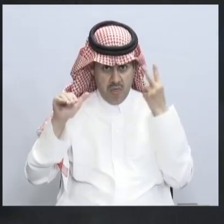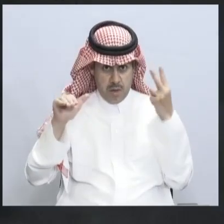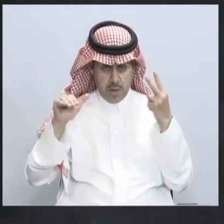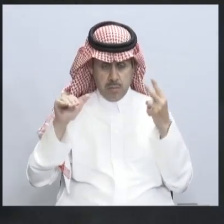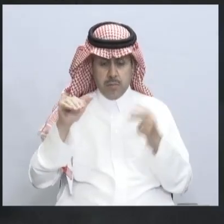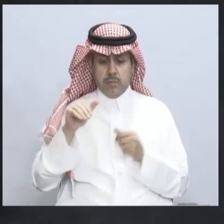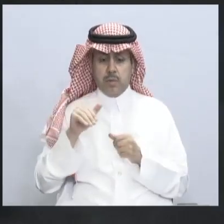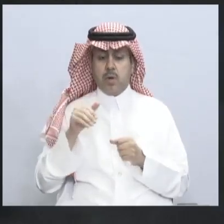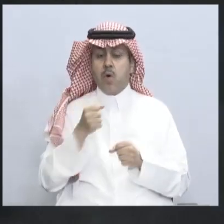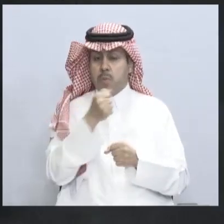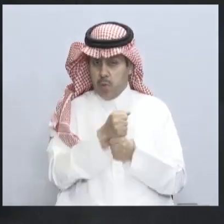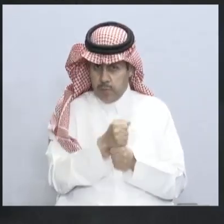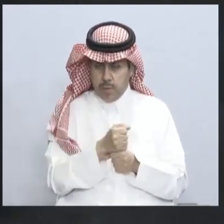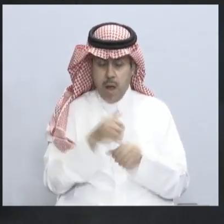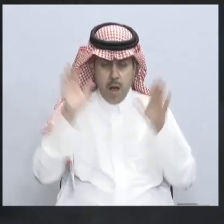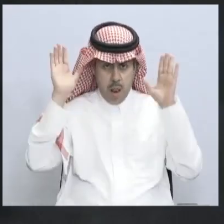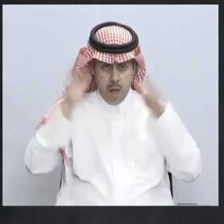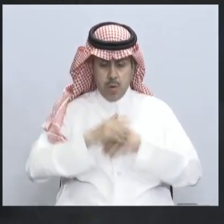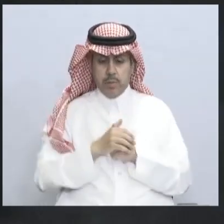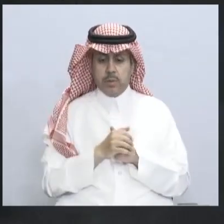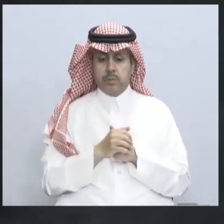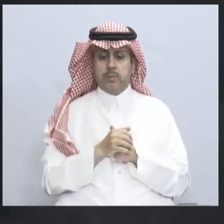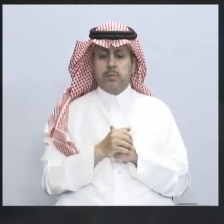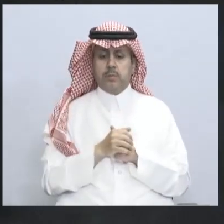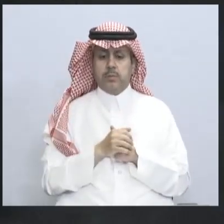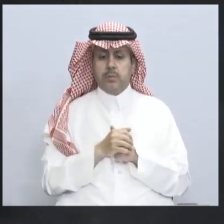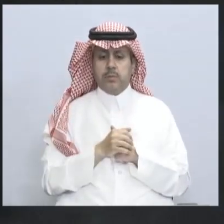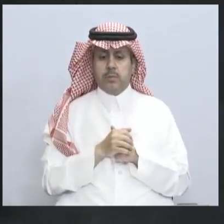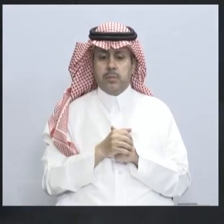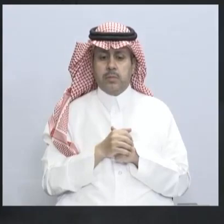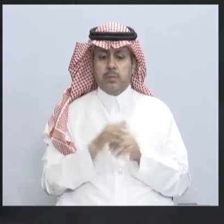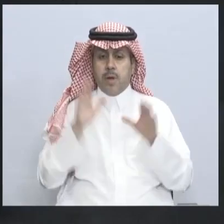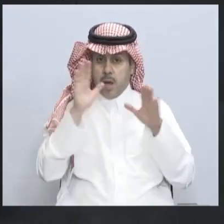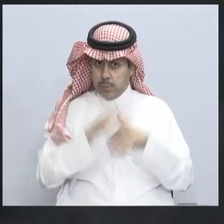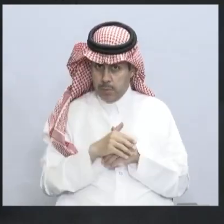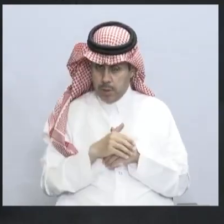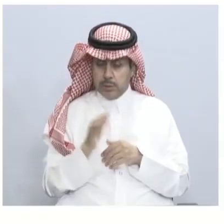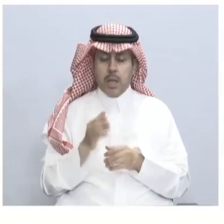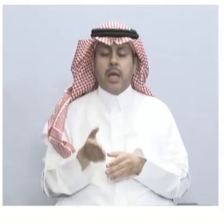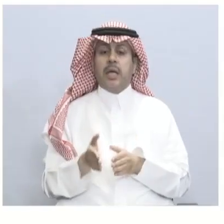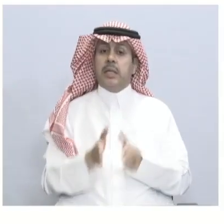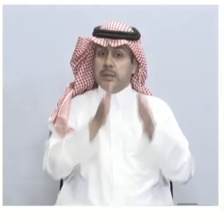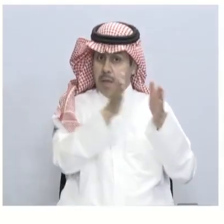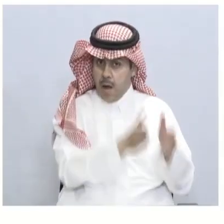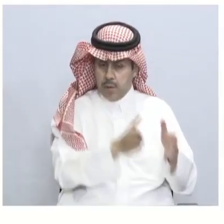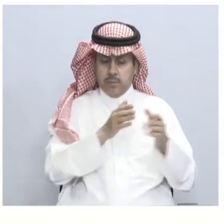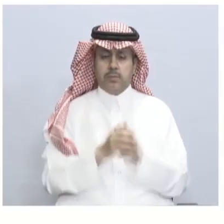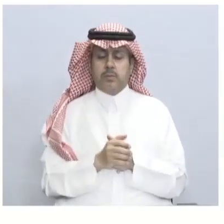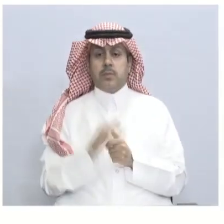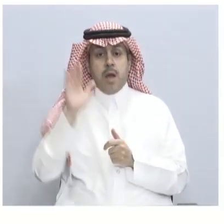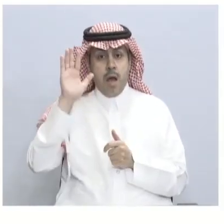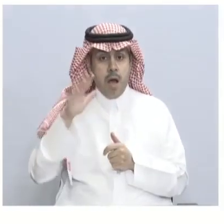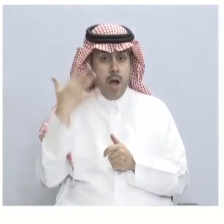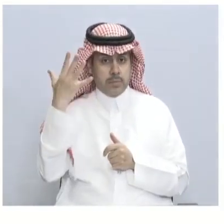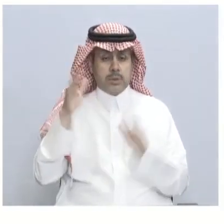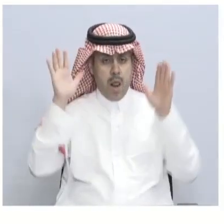للركعه الثانيه مكبرا وهي ما تعرف بتكبيره الانتقال ثم يكبر خمسه